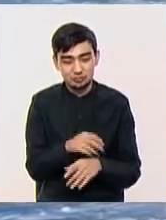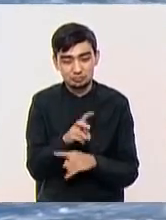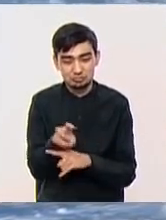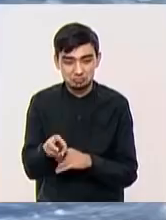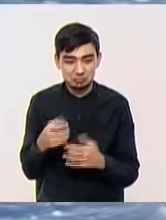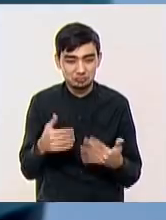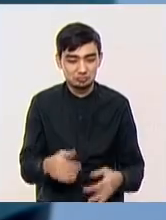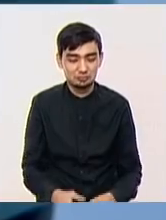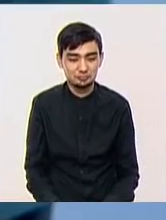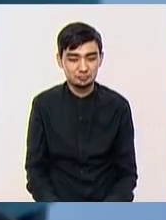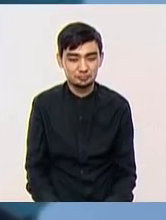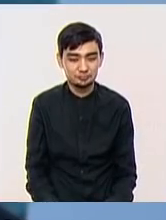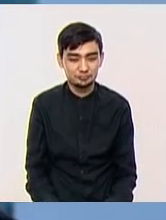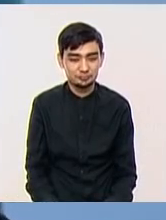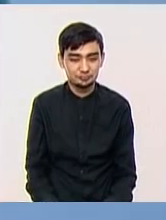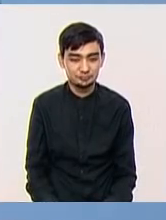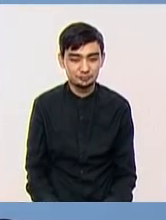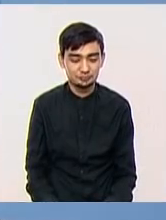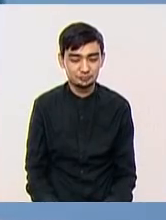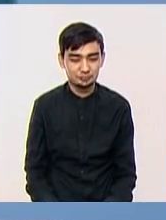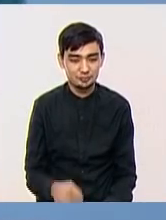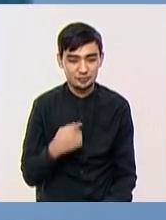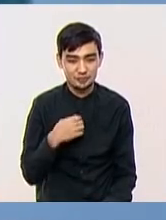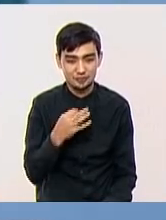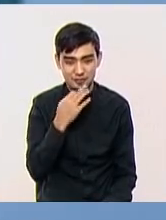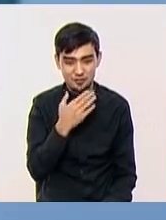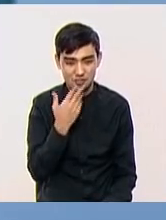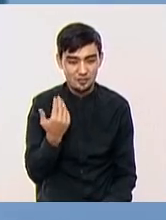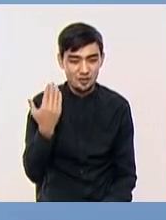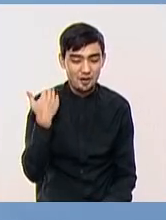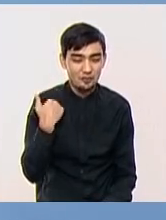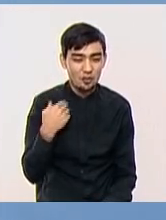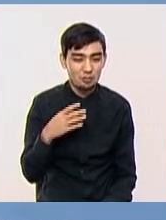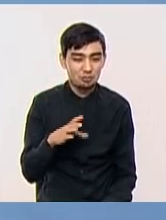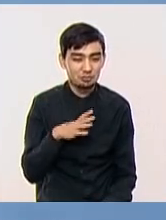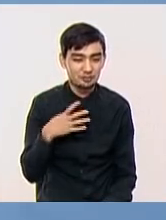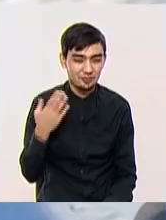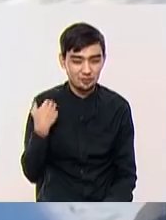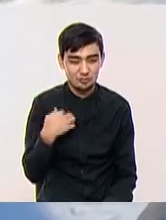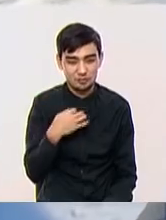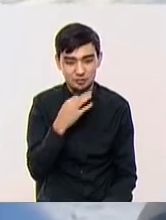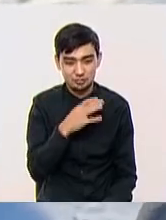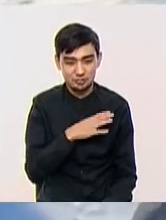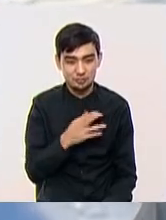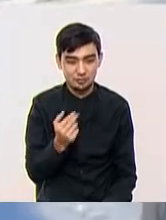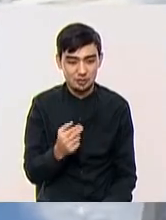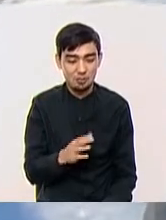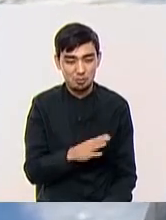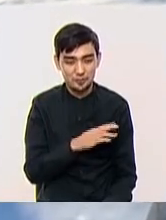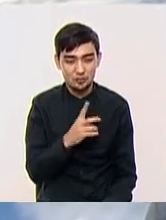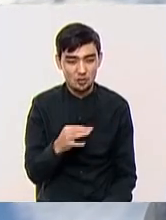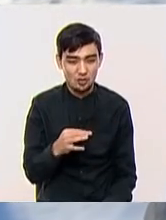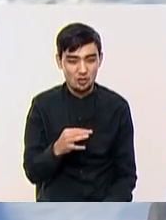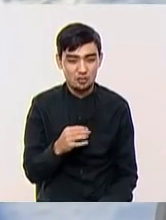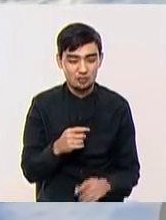шектелді. Көңілсіз өте жаман болды, маған ұнамады. Бұрынғы кезде жақсы болды. Да, было, но